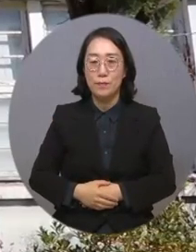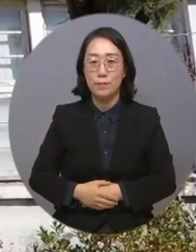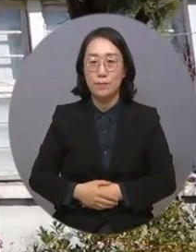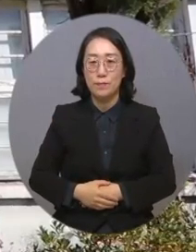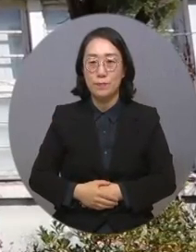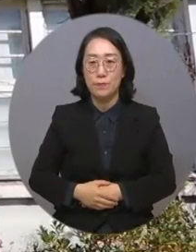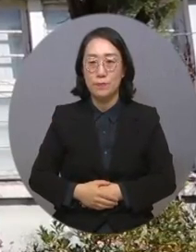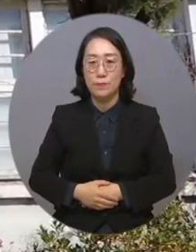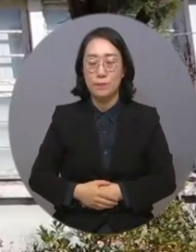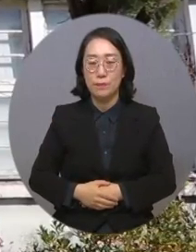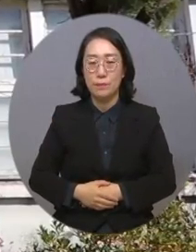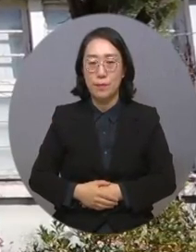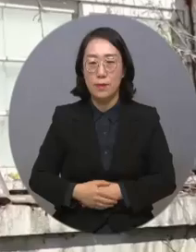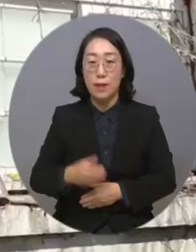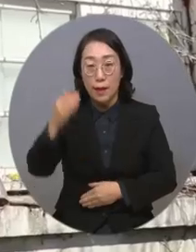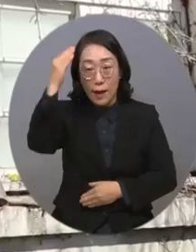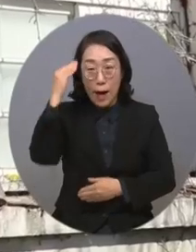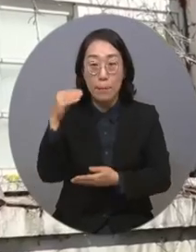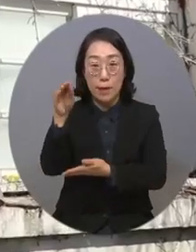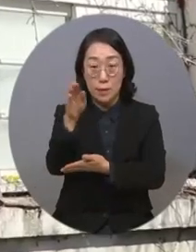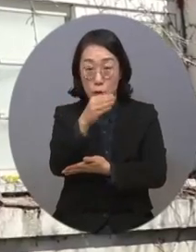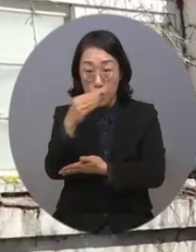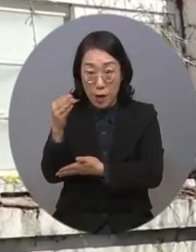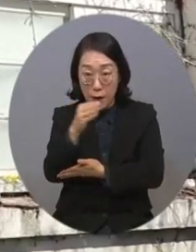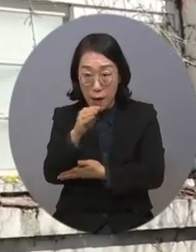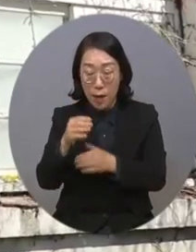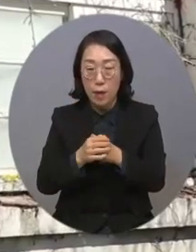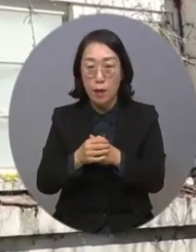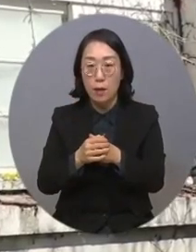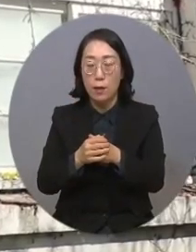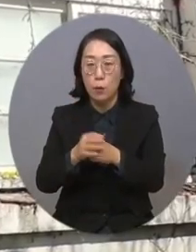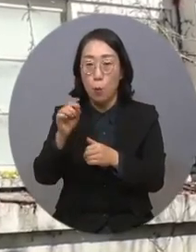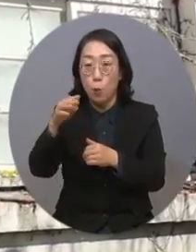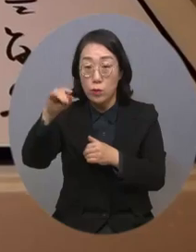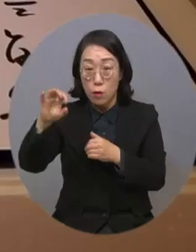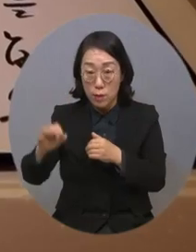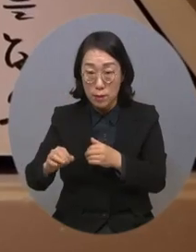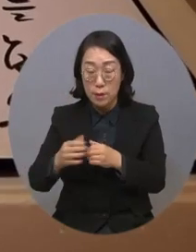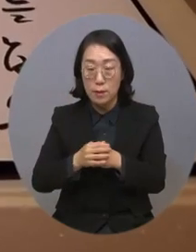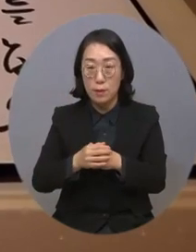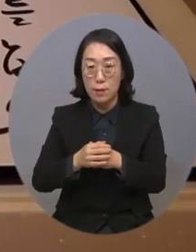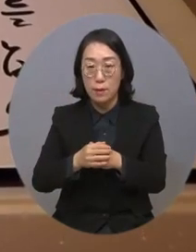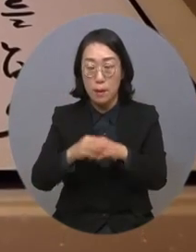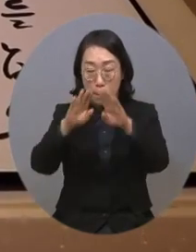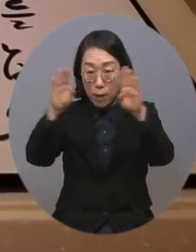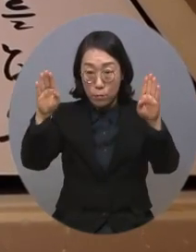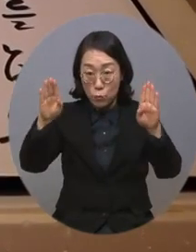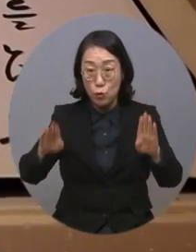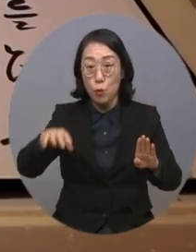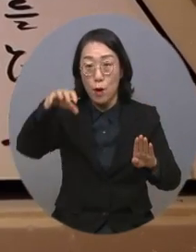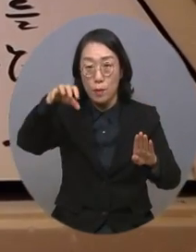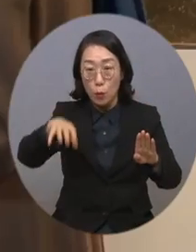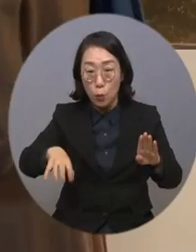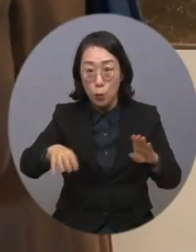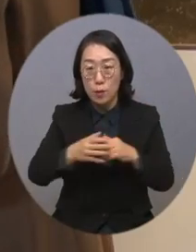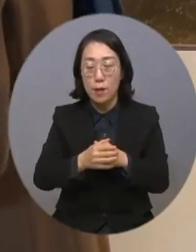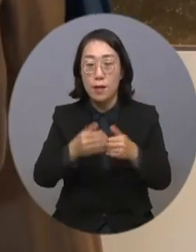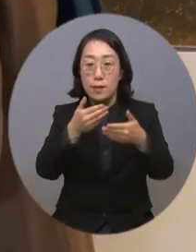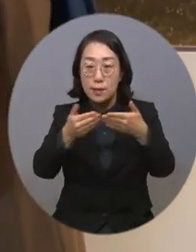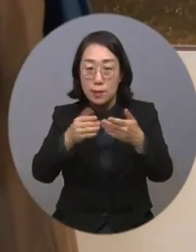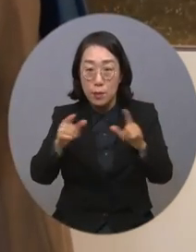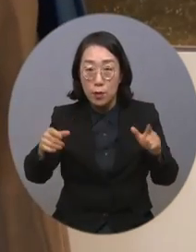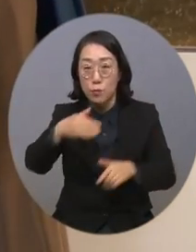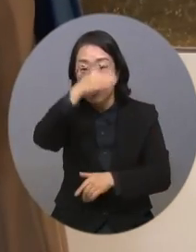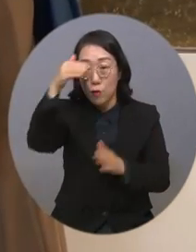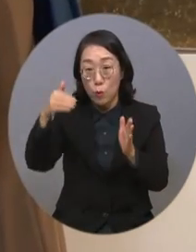모전 서해와 전각 색임전이 열린 곡성 1, 2, 3 박물관에서 만난 모전 오정근 작가는 먹으로